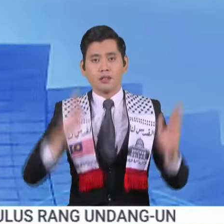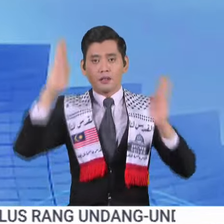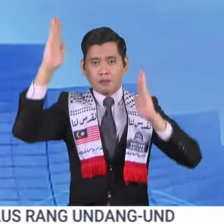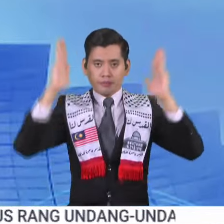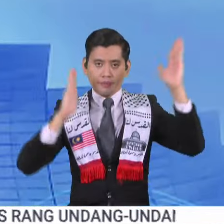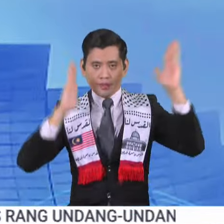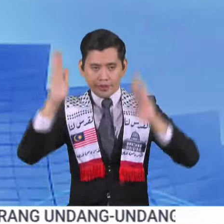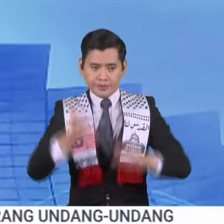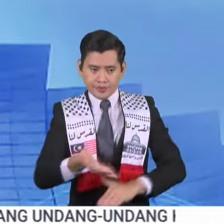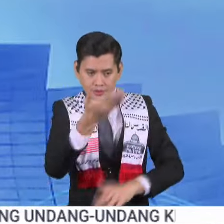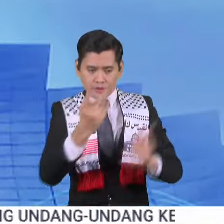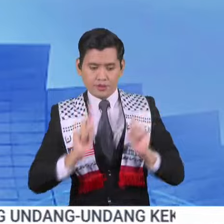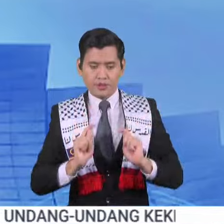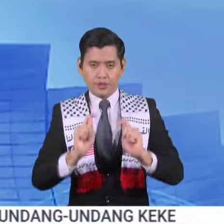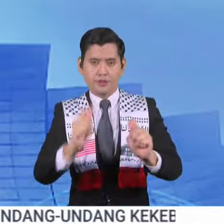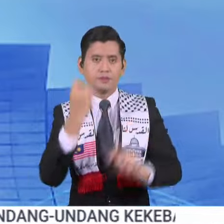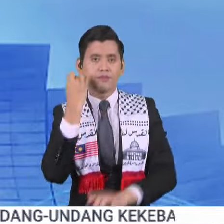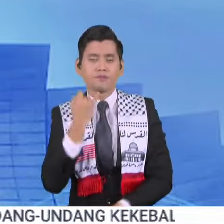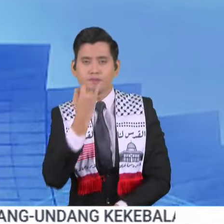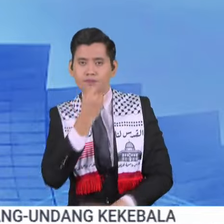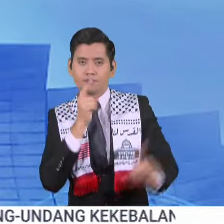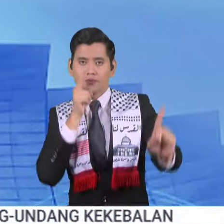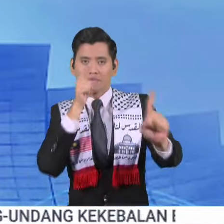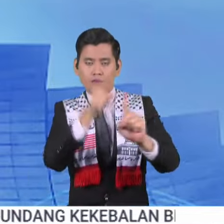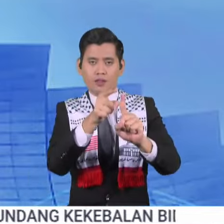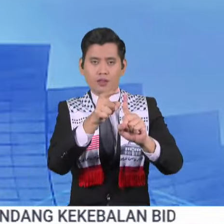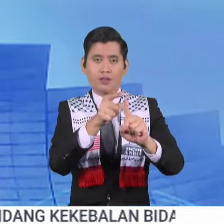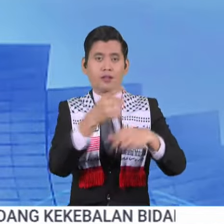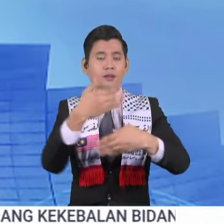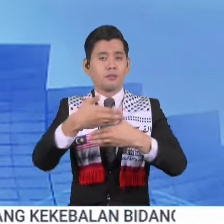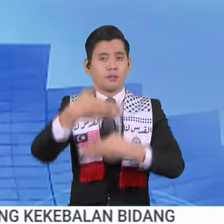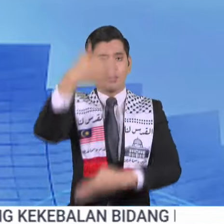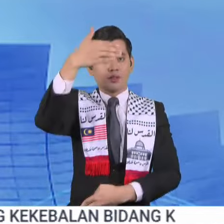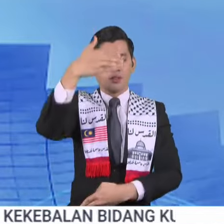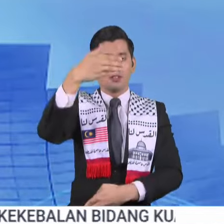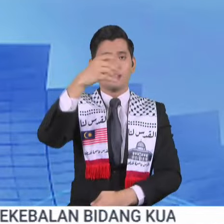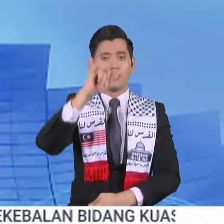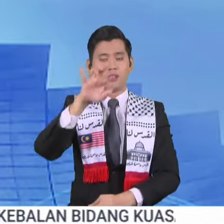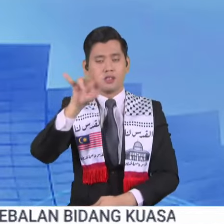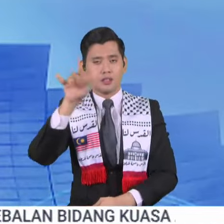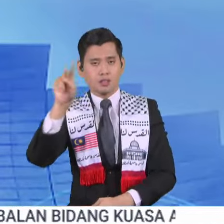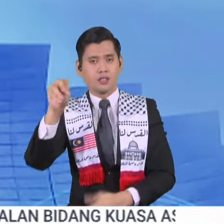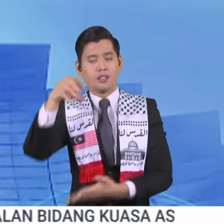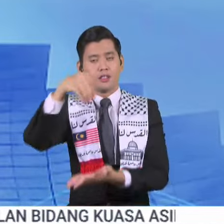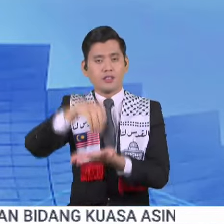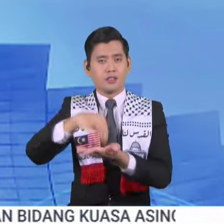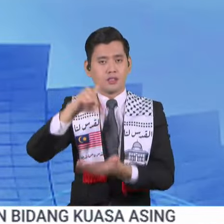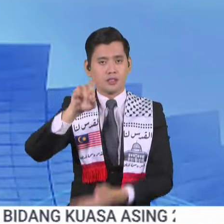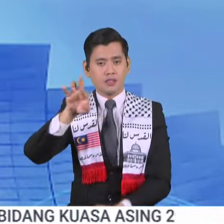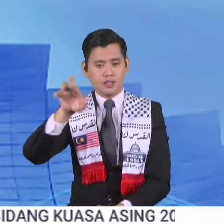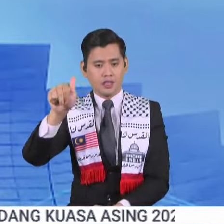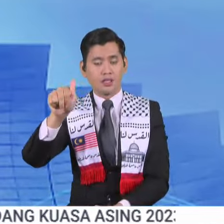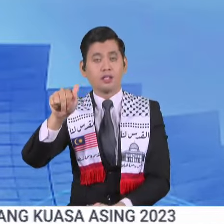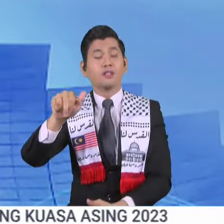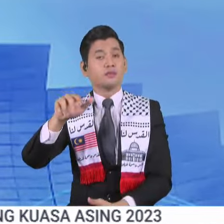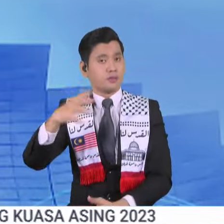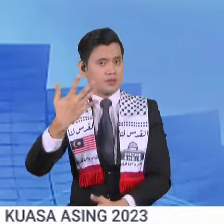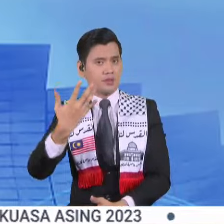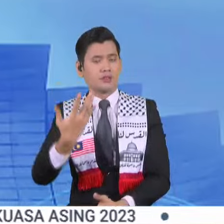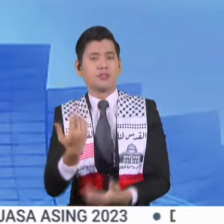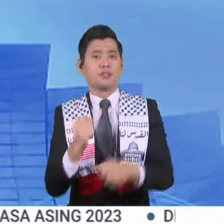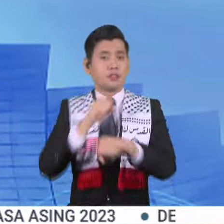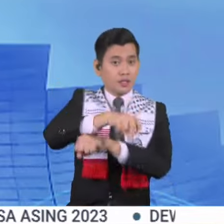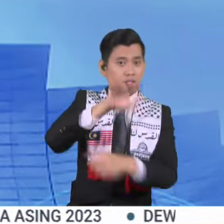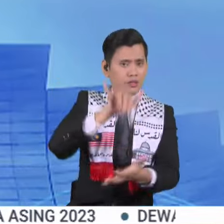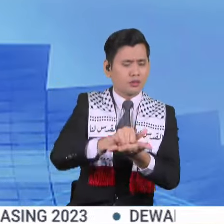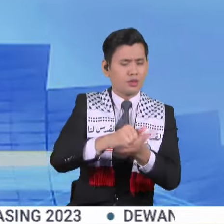Malaysia mengecam tindakan Israel yang menyasarkan bangunan kedutaan Iran di ibu negara Syria. Kementerian Luar menyifatkan serangan tersebut jelas